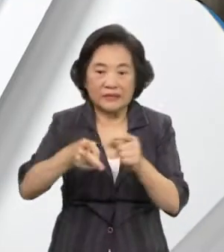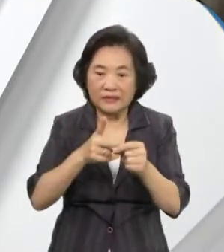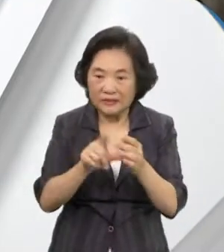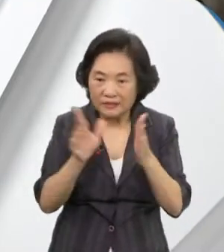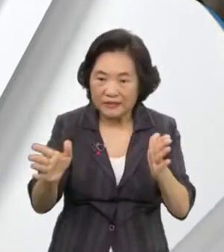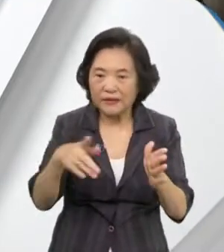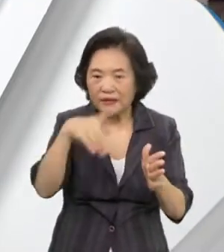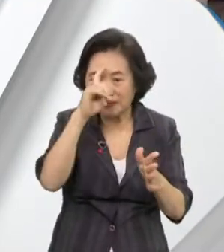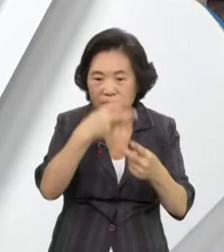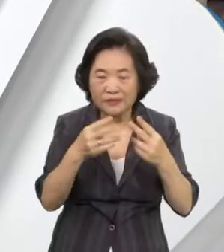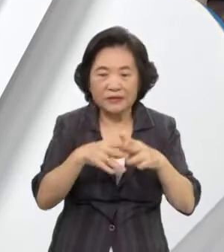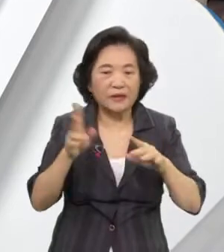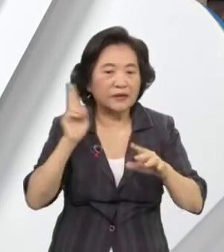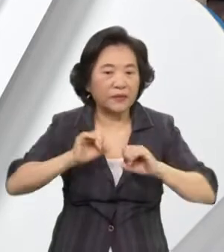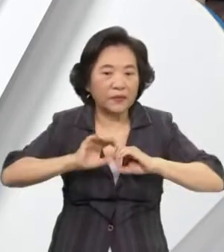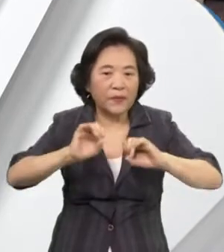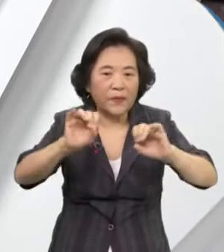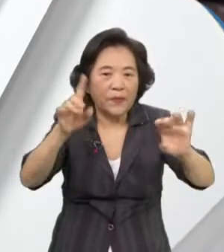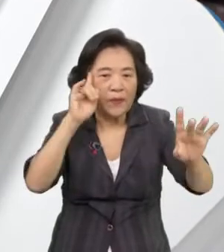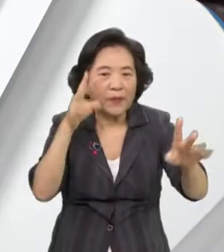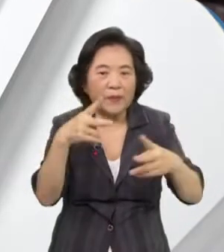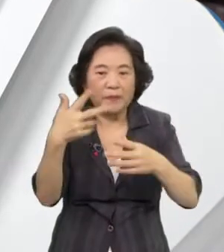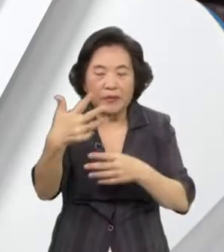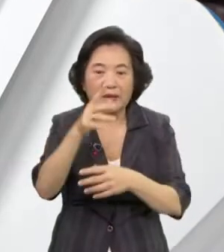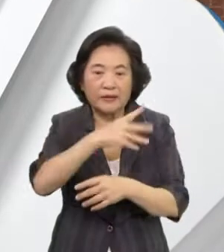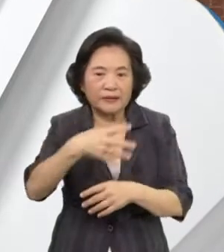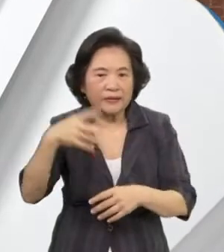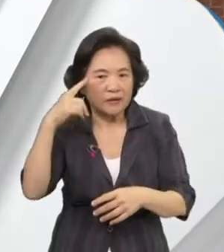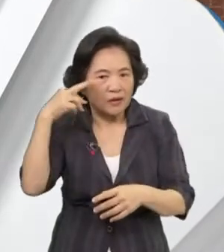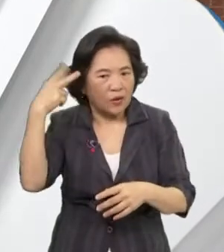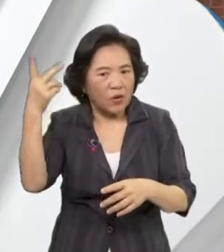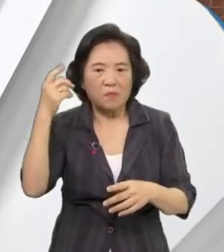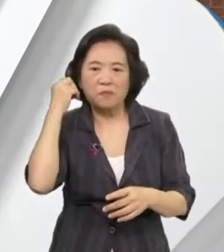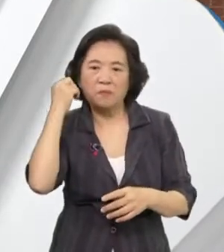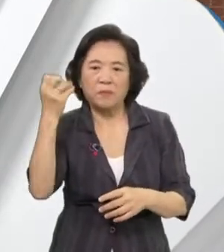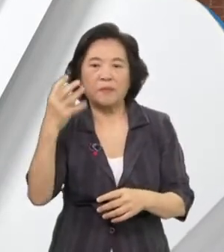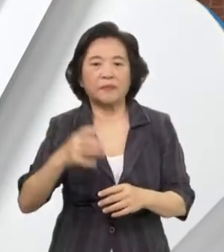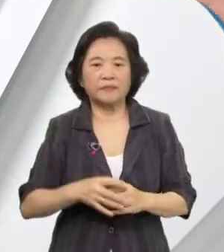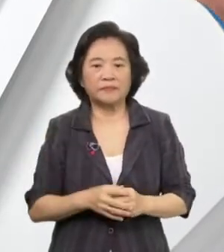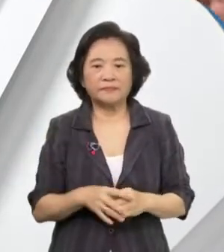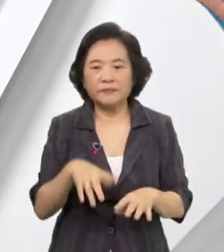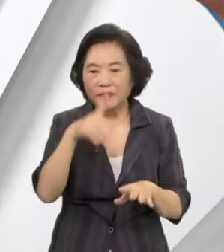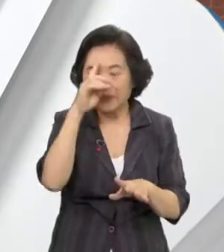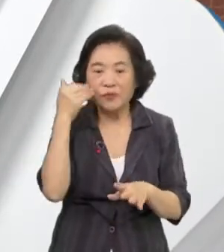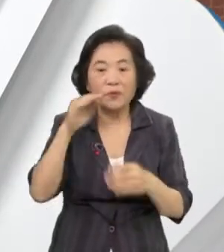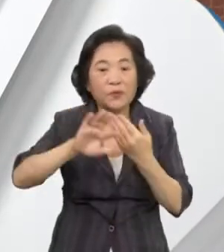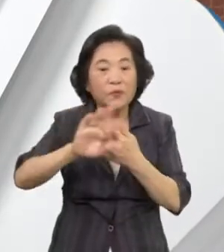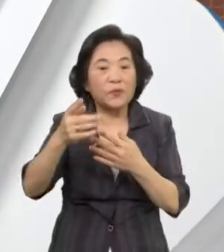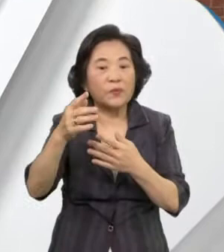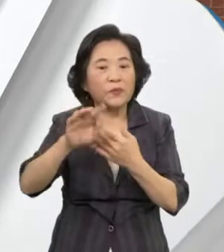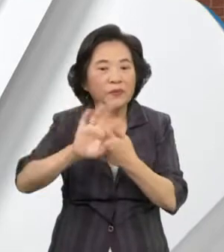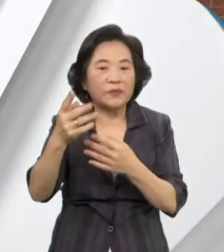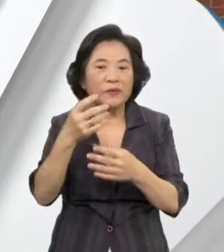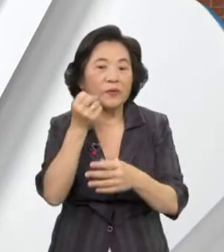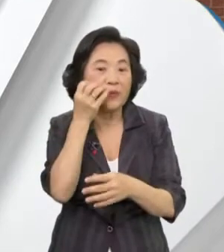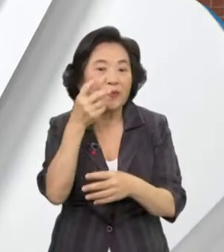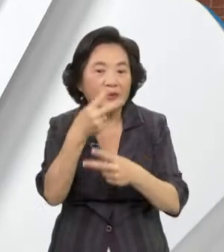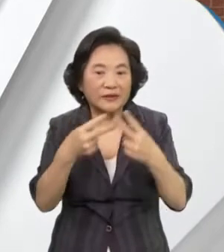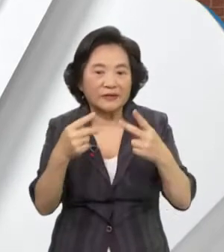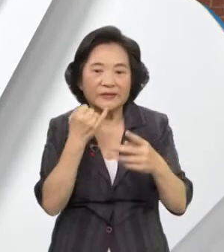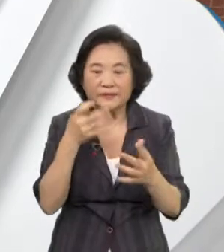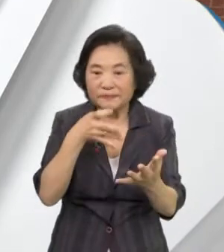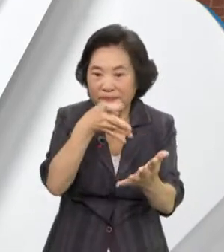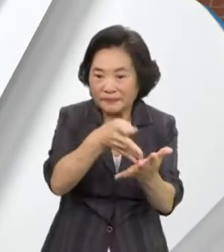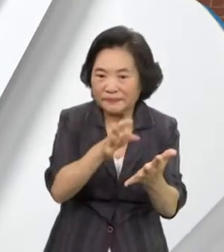开展出去，表现出客家白银全新的价值。 我希望哦，有观光客来到安尼了，就来报名，然